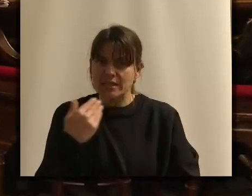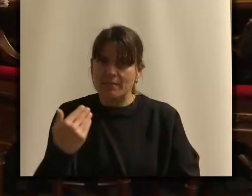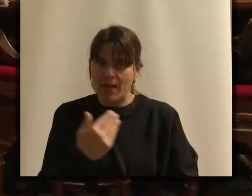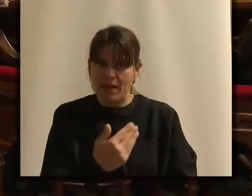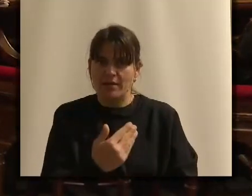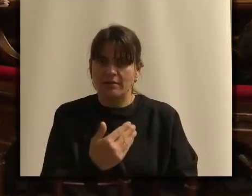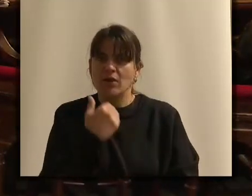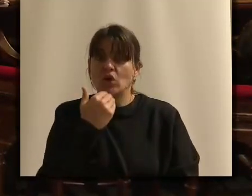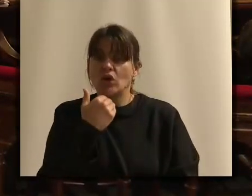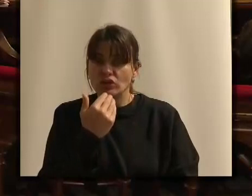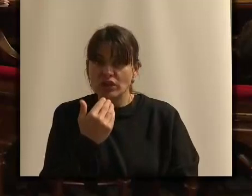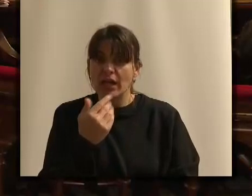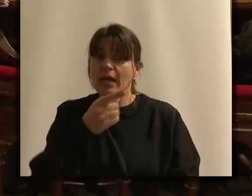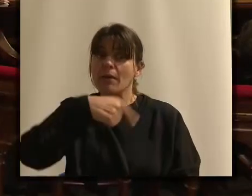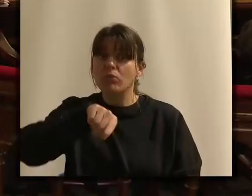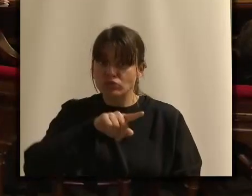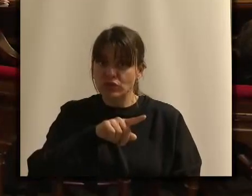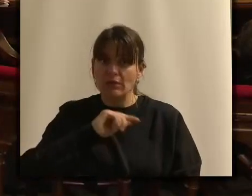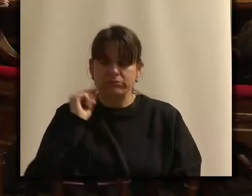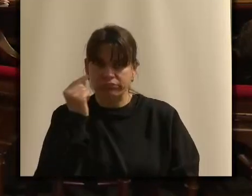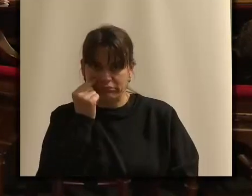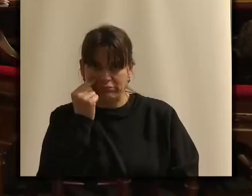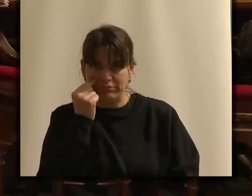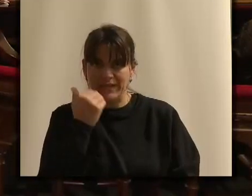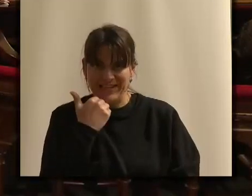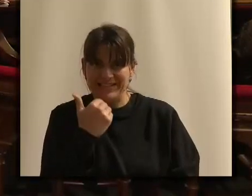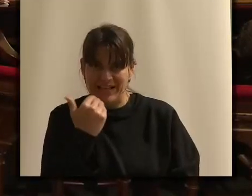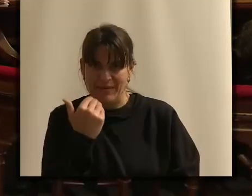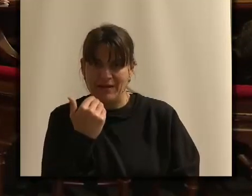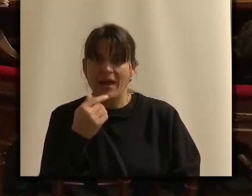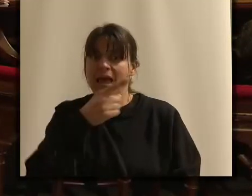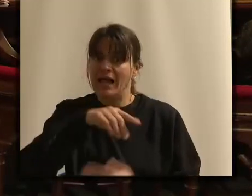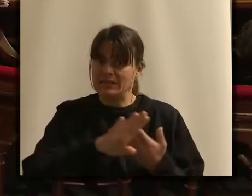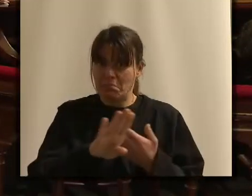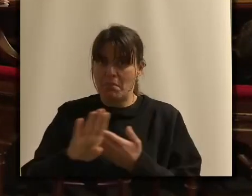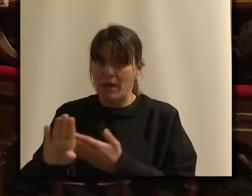Sé que vostès estan al cas, que ells han fet queixes